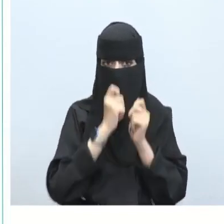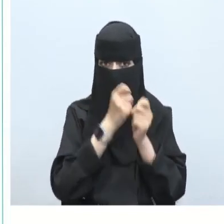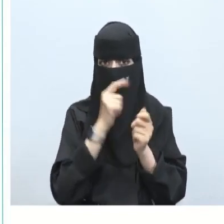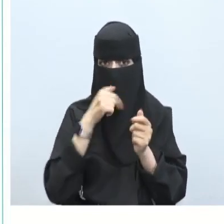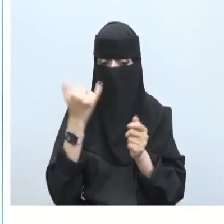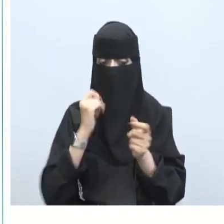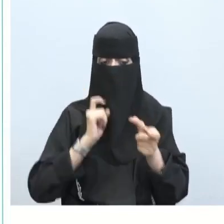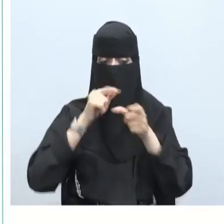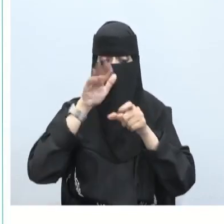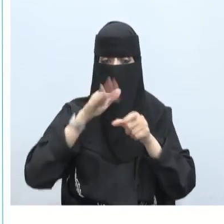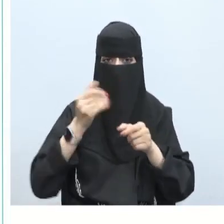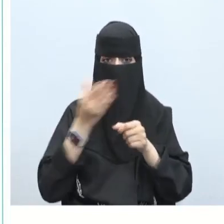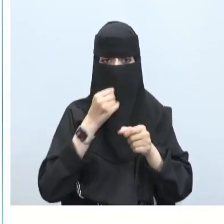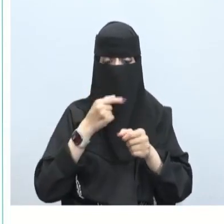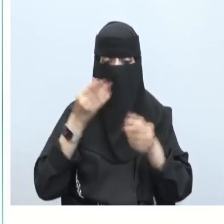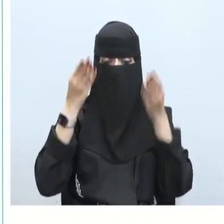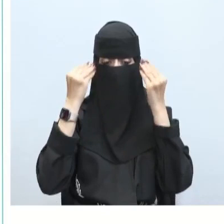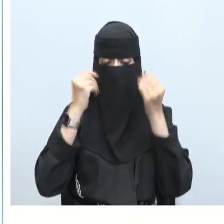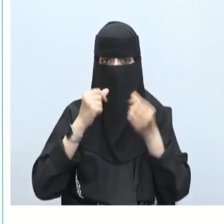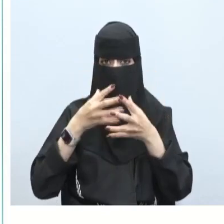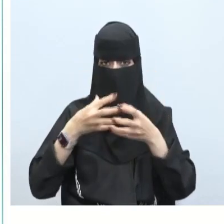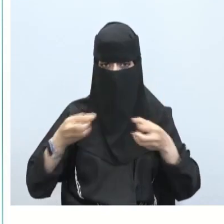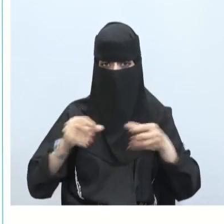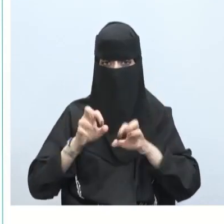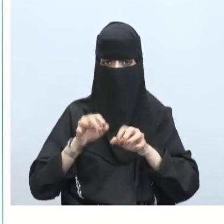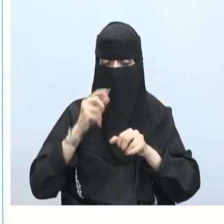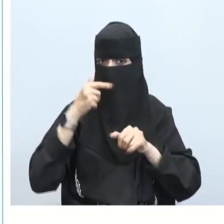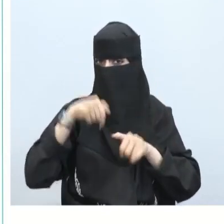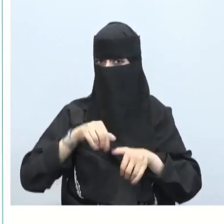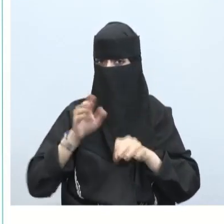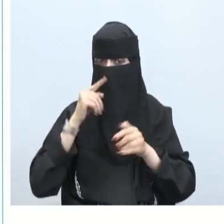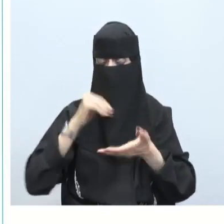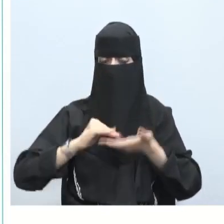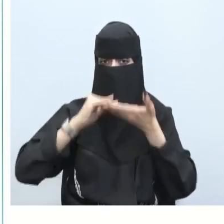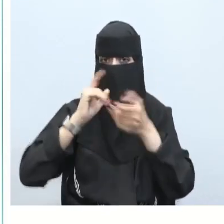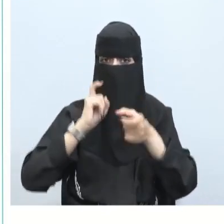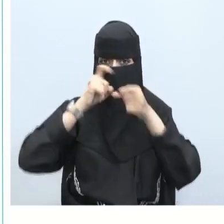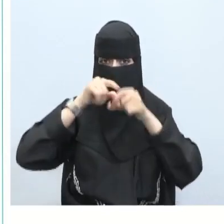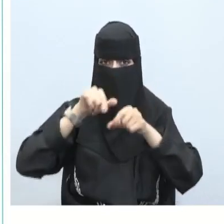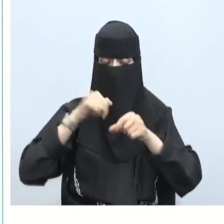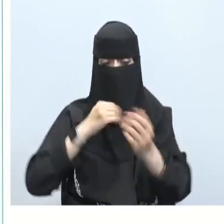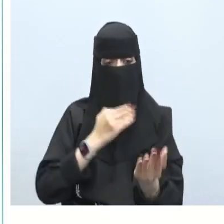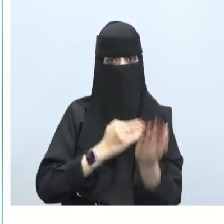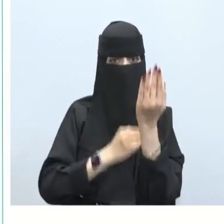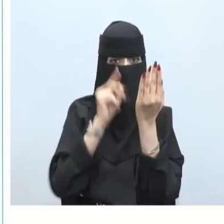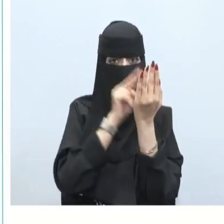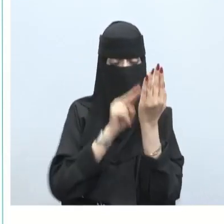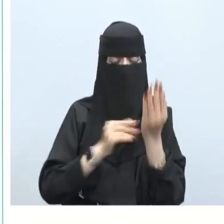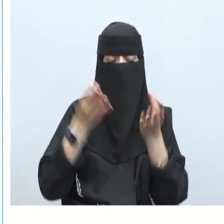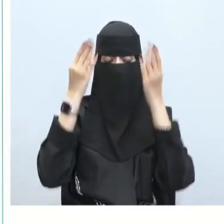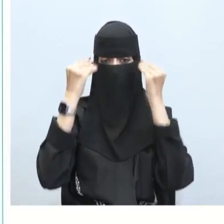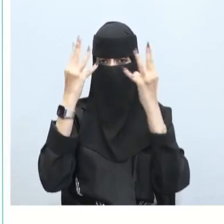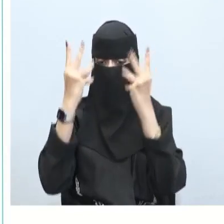تسهيل الوصول الى المعلومات وتحليلها وبتقنيات تساعدنا ان على الوصول على التقارير البيانات